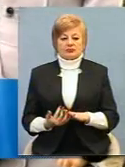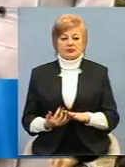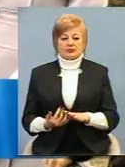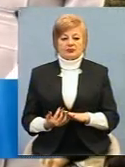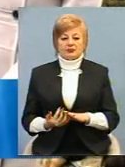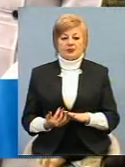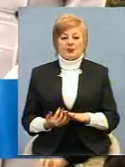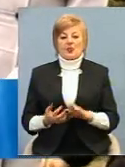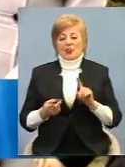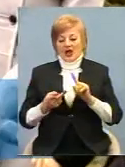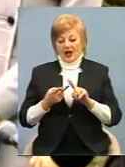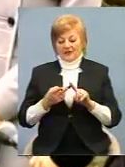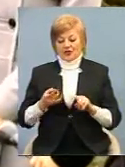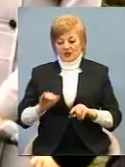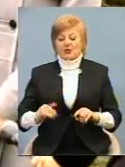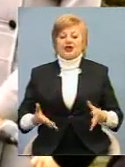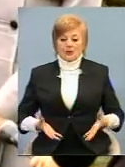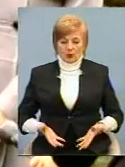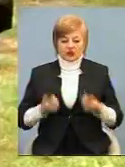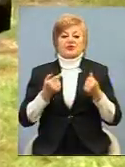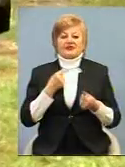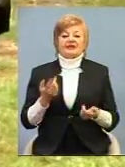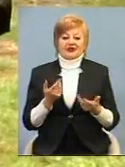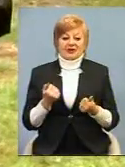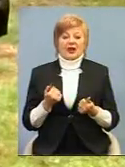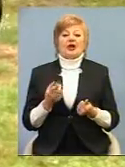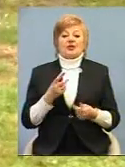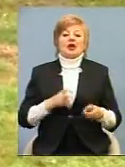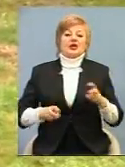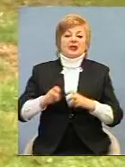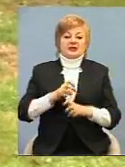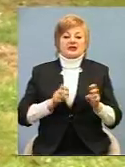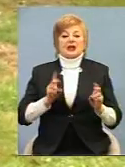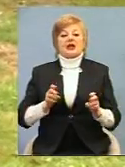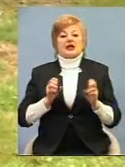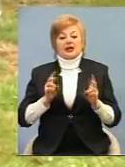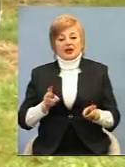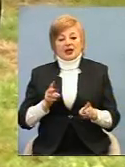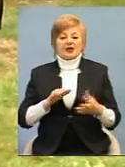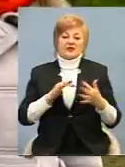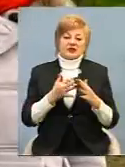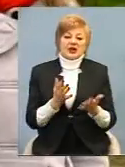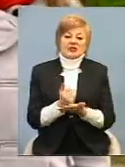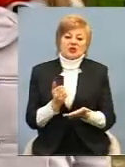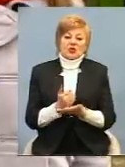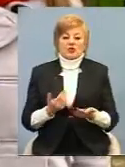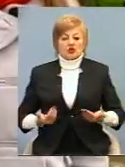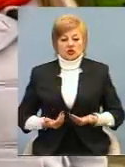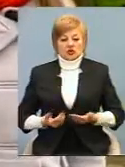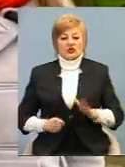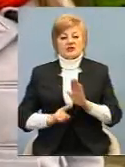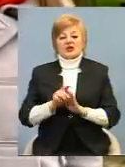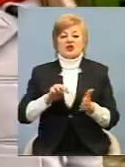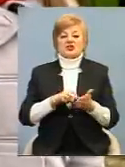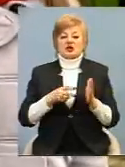А второй підтримав, да, давай. Певний час вони шукали, яким чином, мешкаючи в селі, заробляти на прожиття. Спочатку